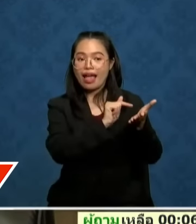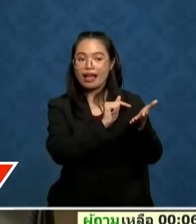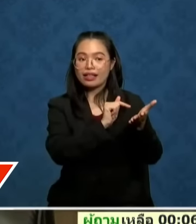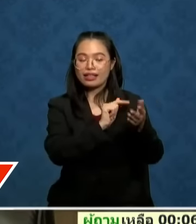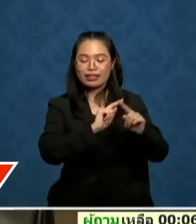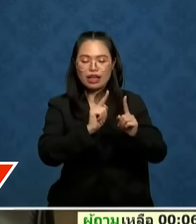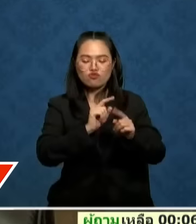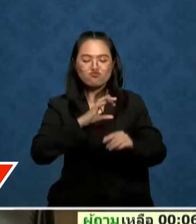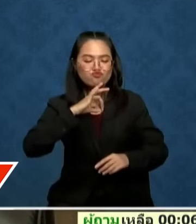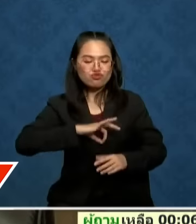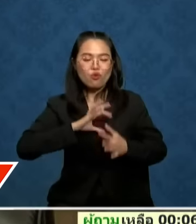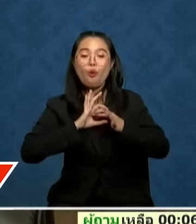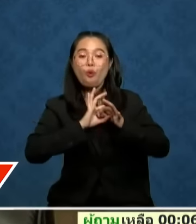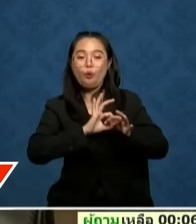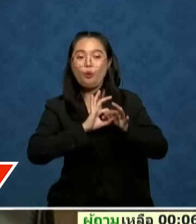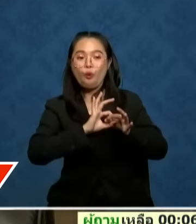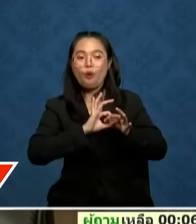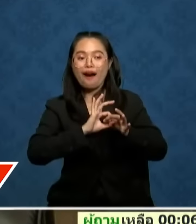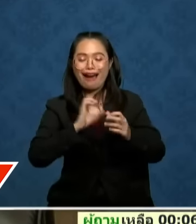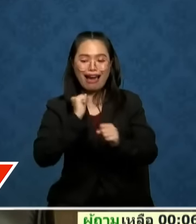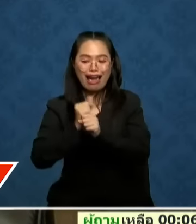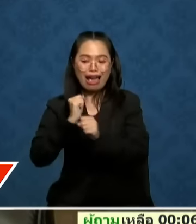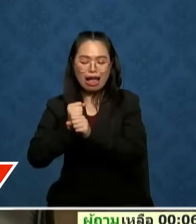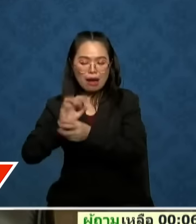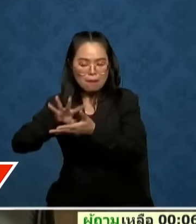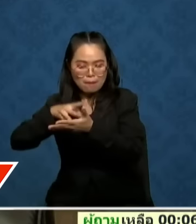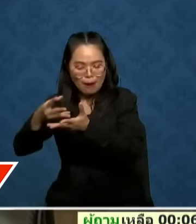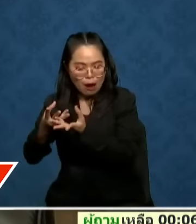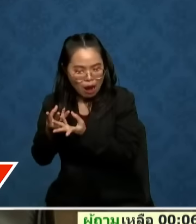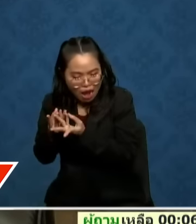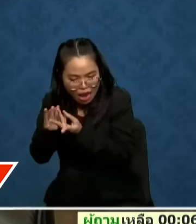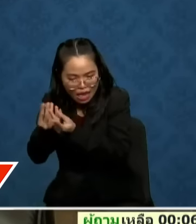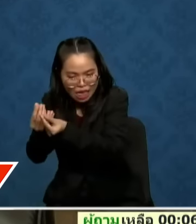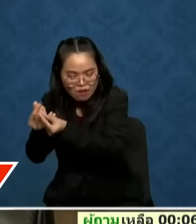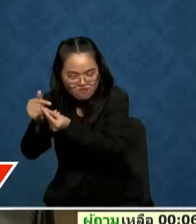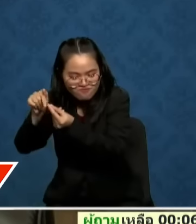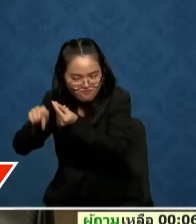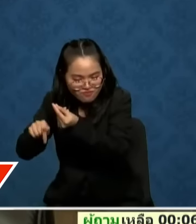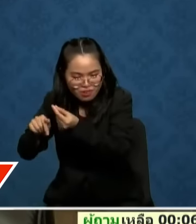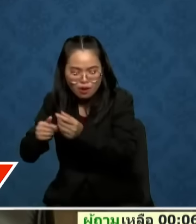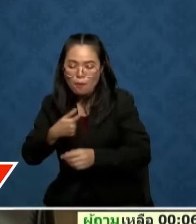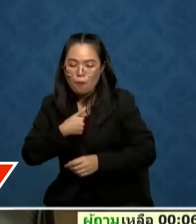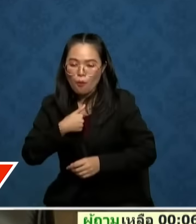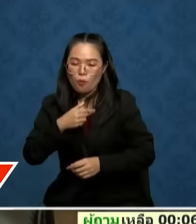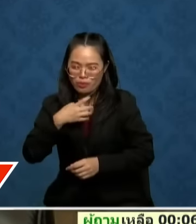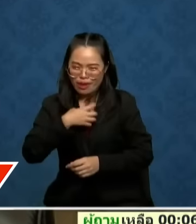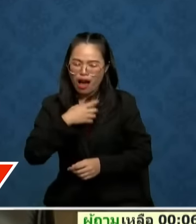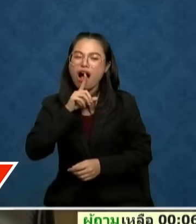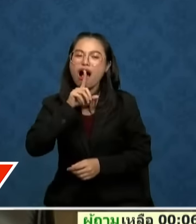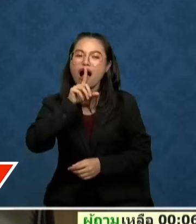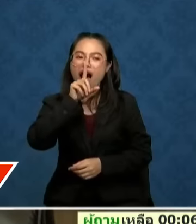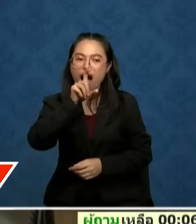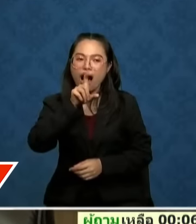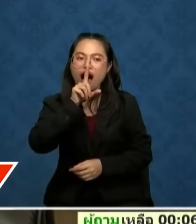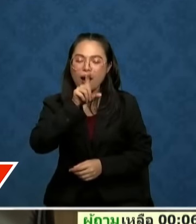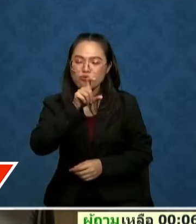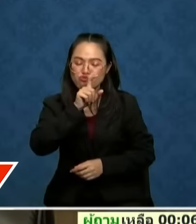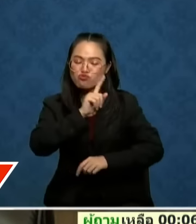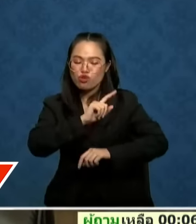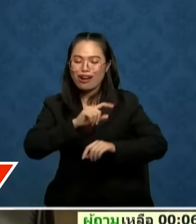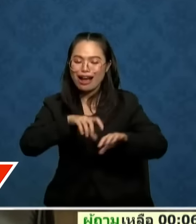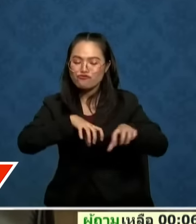สนอแผนครั้งนี้อาจจะไม่ครอบคลุมจึงขอให้ทำให้รอบครอบครอบคลุมและผมก็เลยต้องถามเรื่องกรอบเวลาที่ท่านจะเอาความครอบคลุมนี้ไปสู่